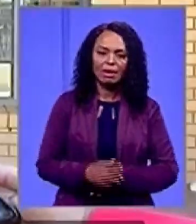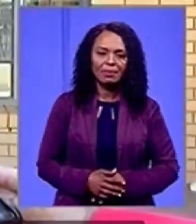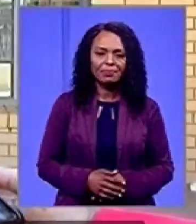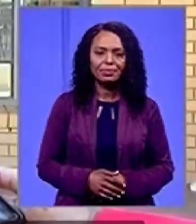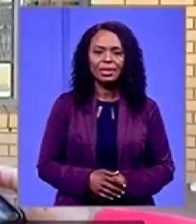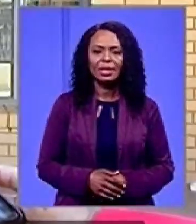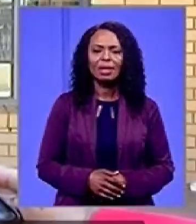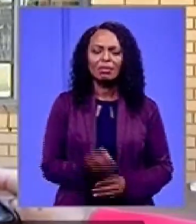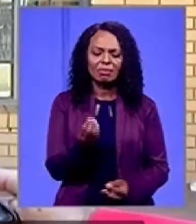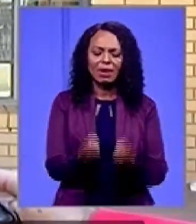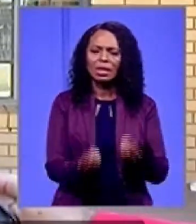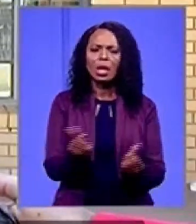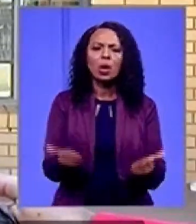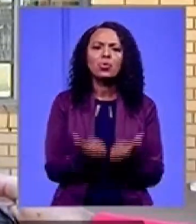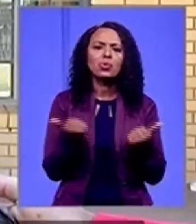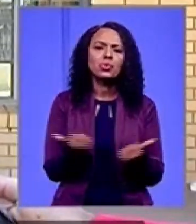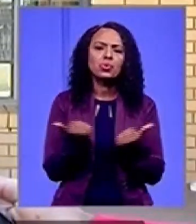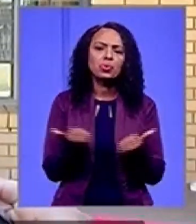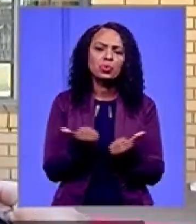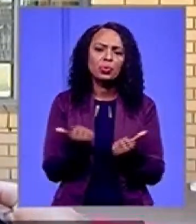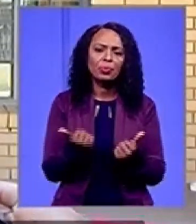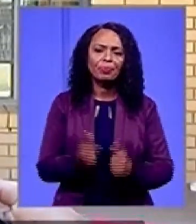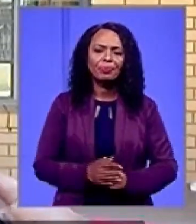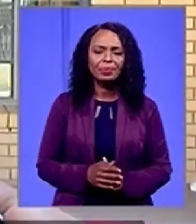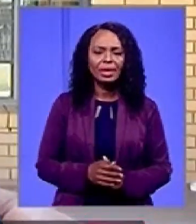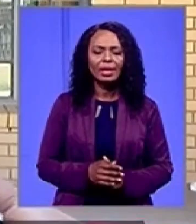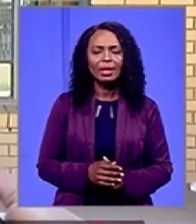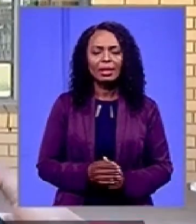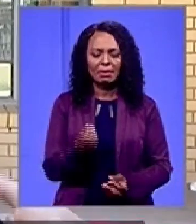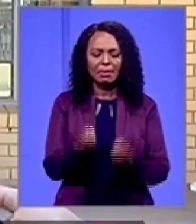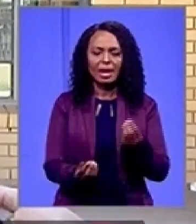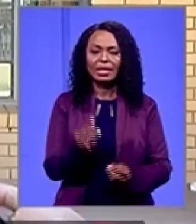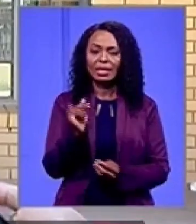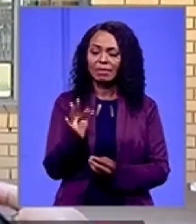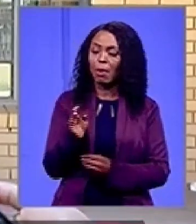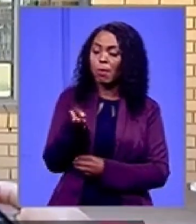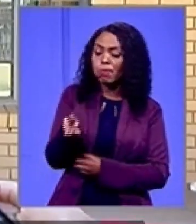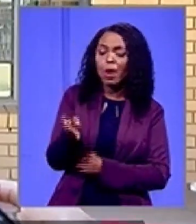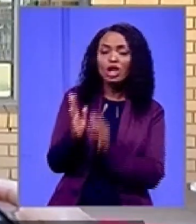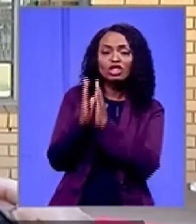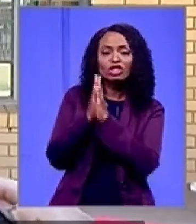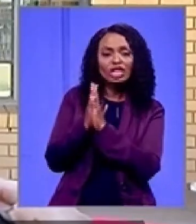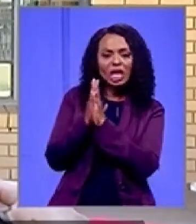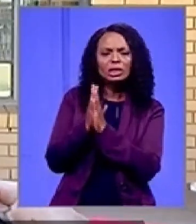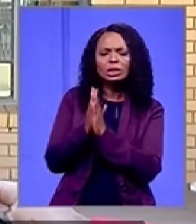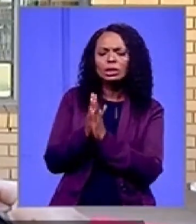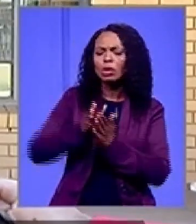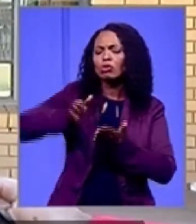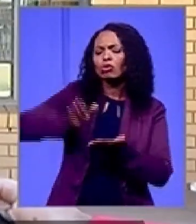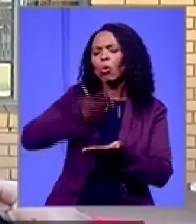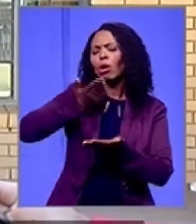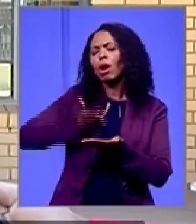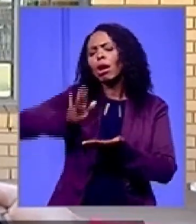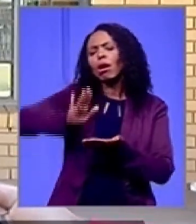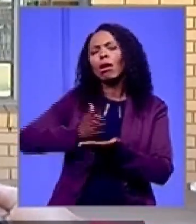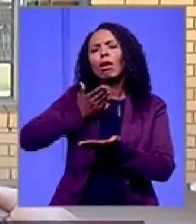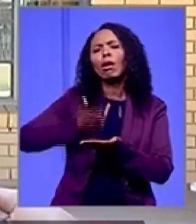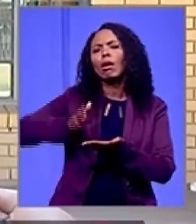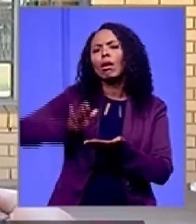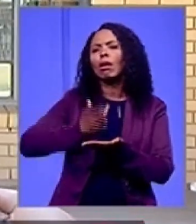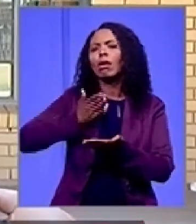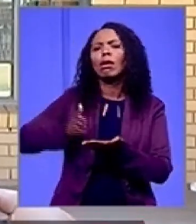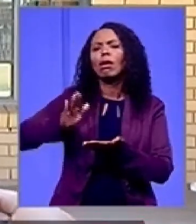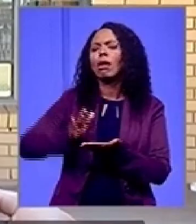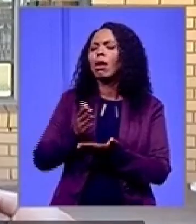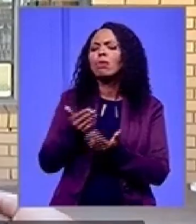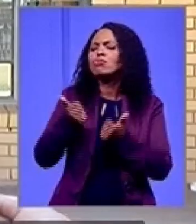ngwana o mong bana ba nanana le ka kerekeng e ne le bana ba binang gore ba gaite ba